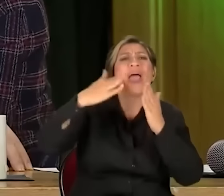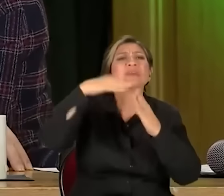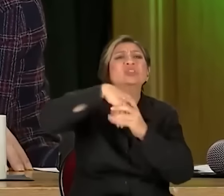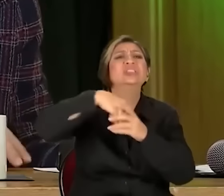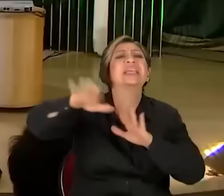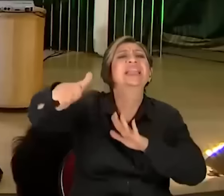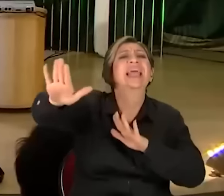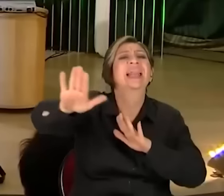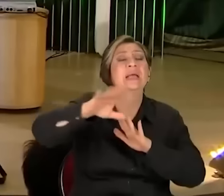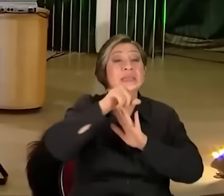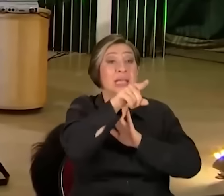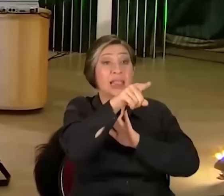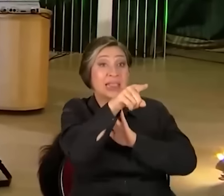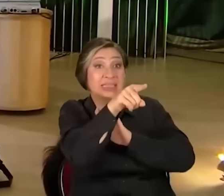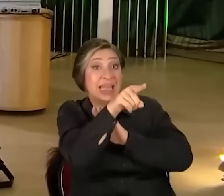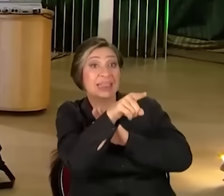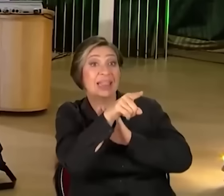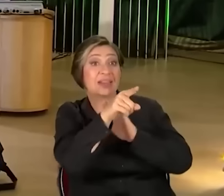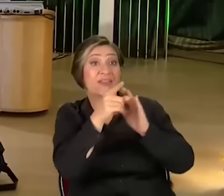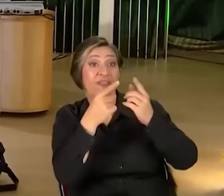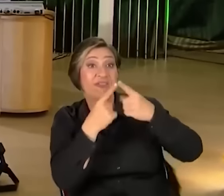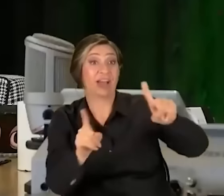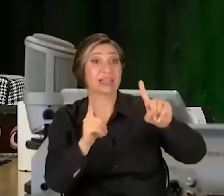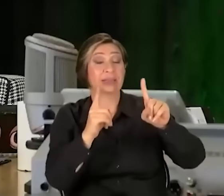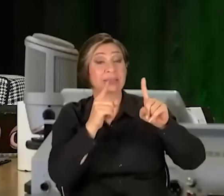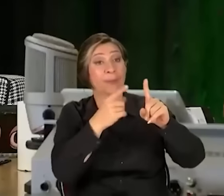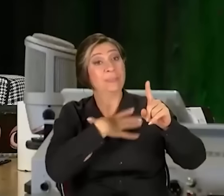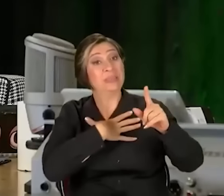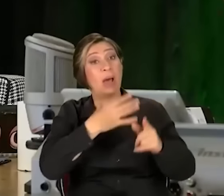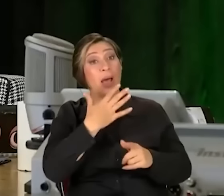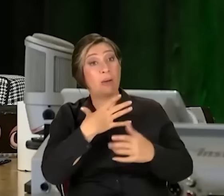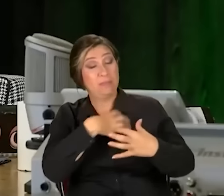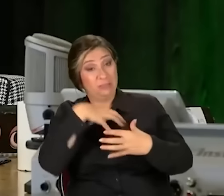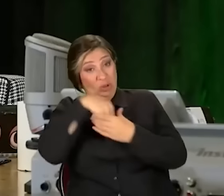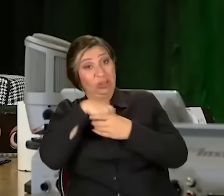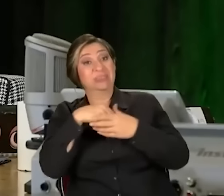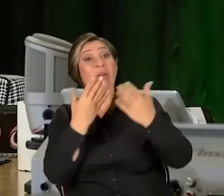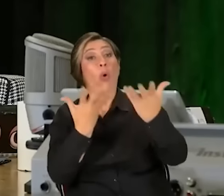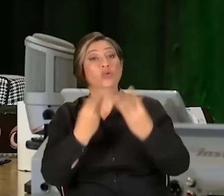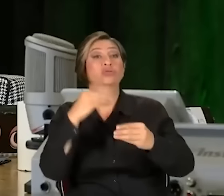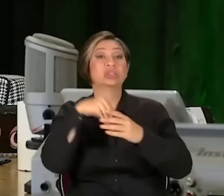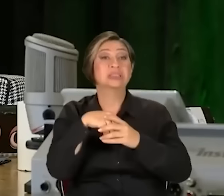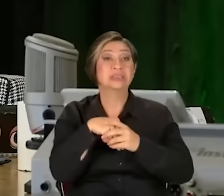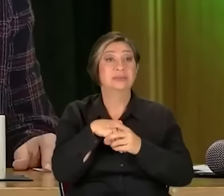parçası değil. Onu başka bir adam, o belki senden çok daha zor şeyler yapıyor. Ay, senin yapmanı izlemek istiyorlar.